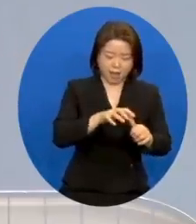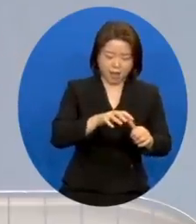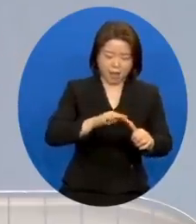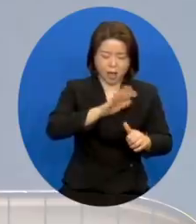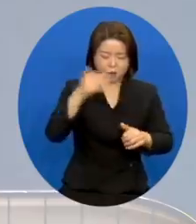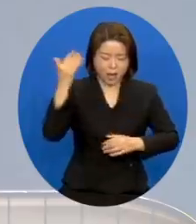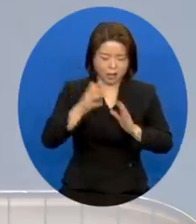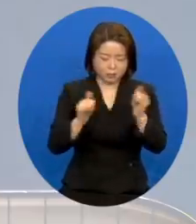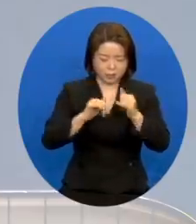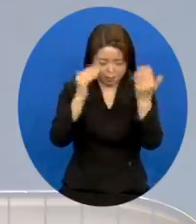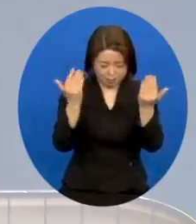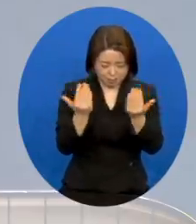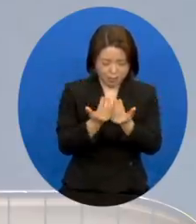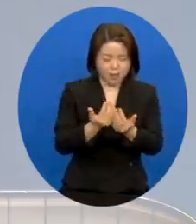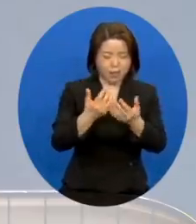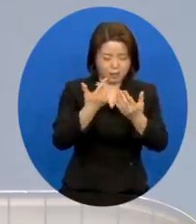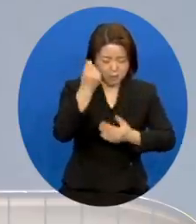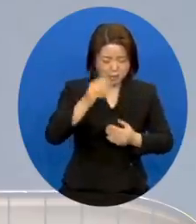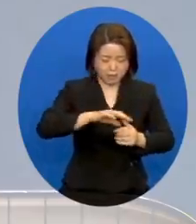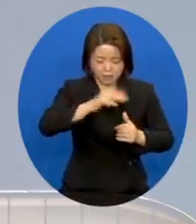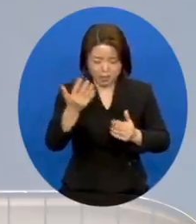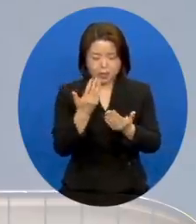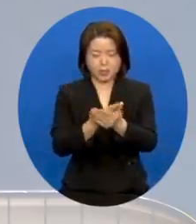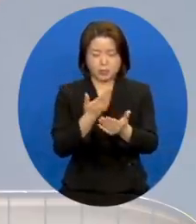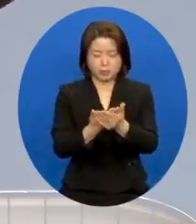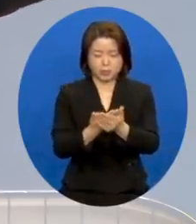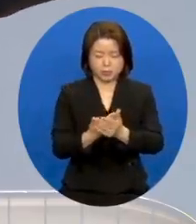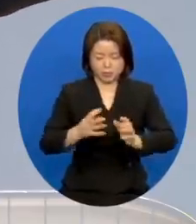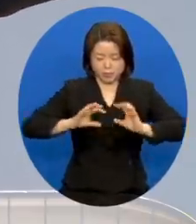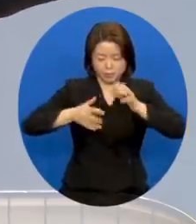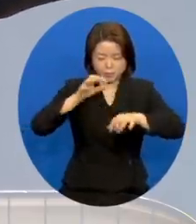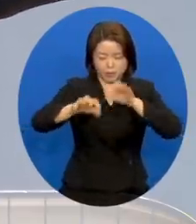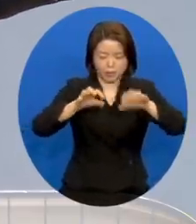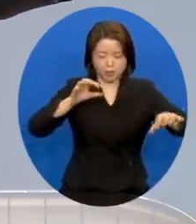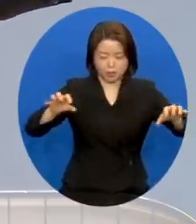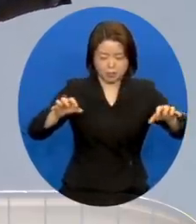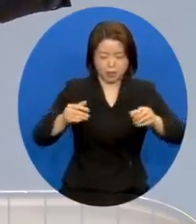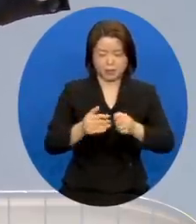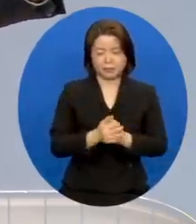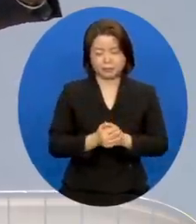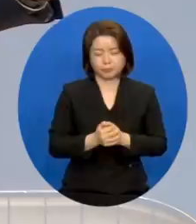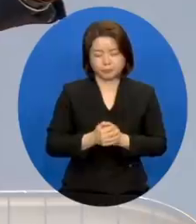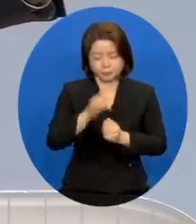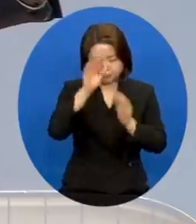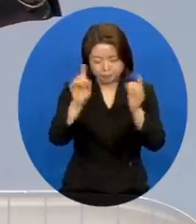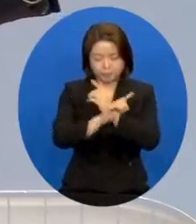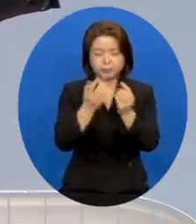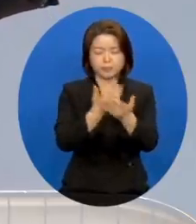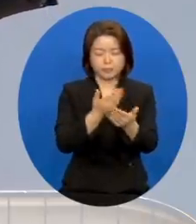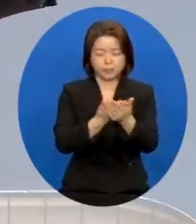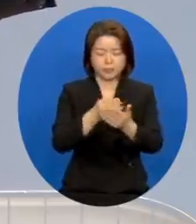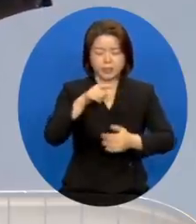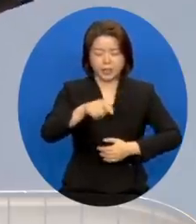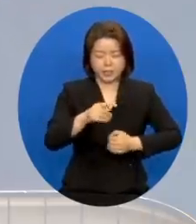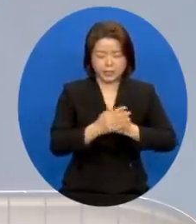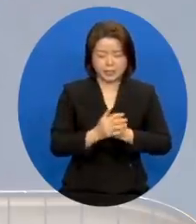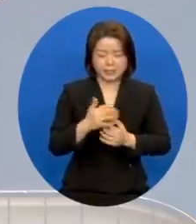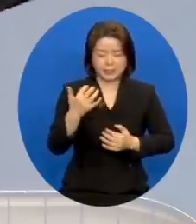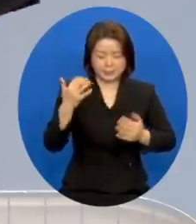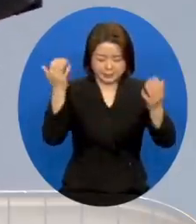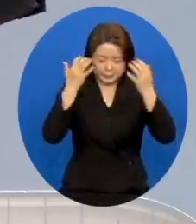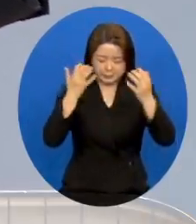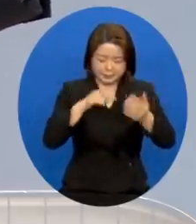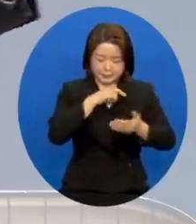첫방 되게 해주소서 10 방을 치료해 주셔서 하나님 이 재난의 때 새